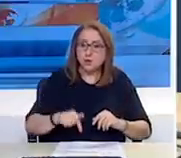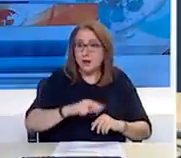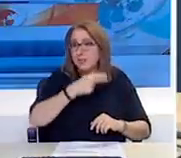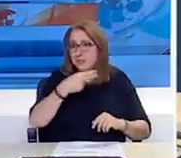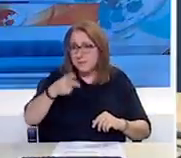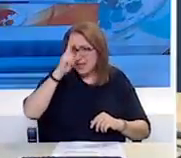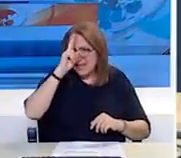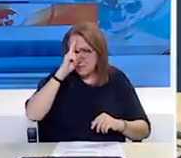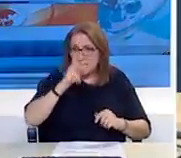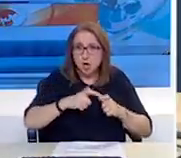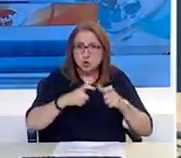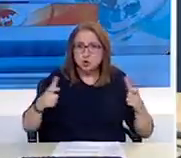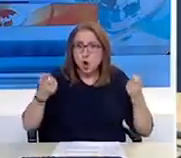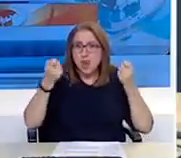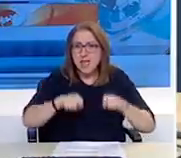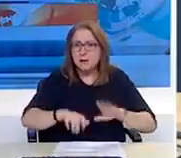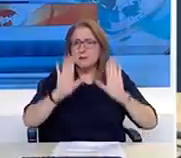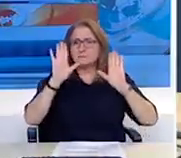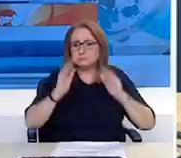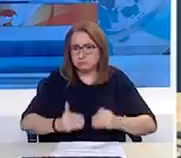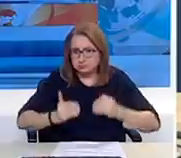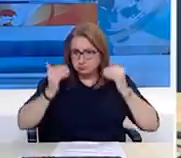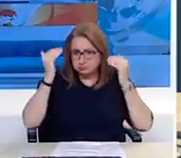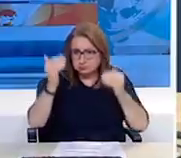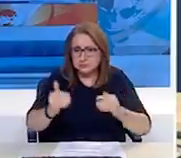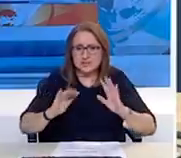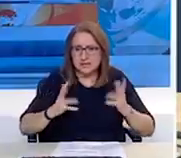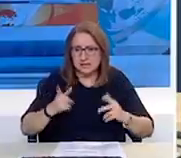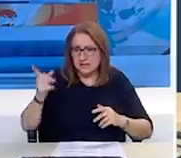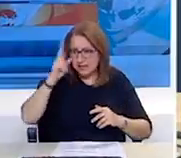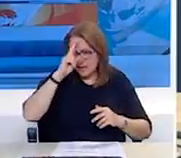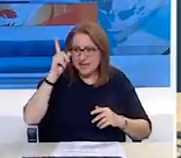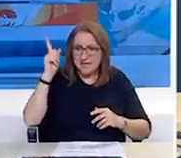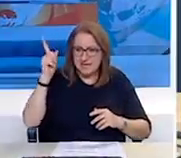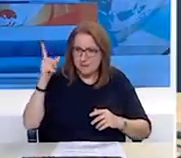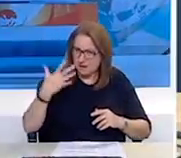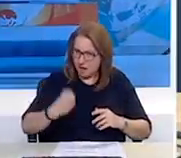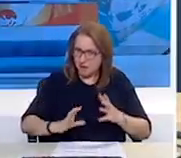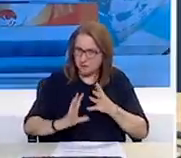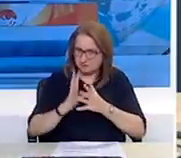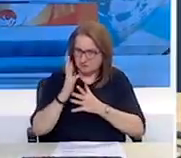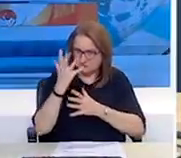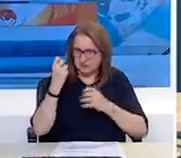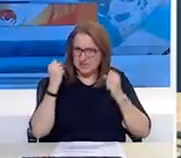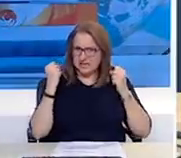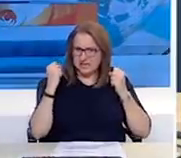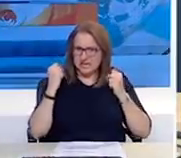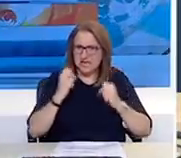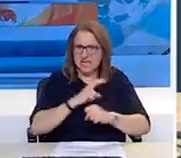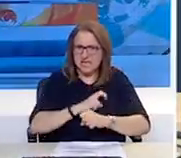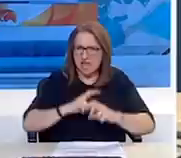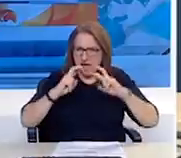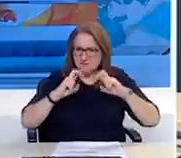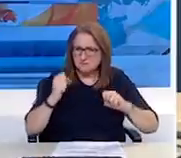περίπτωση. Και κάθε χώρα πορεύεται ανάλογα με τα δεδομένα της. Ξέρετε, η Γερμανία έχει και ένα προηγουμένο σύστημα υγείας, έχει ένα πολύ εκτεταμένο εργαστηριακό